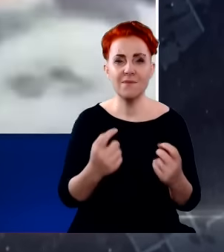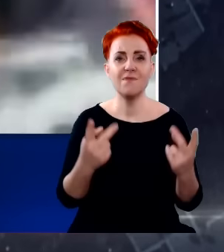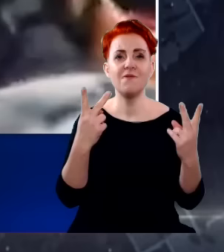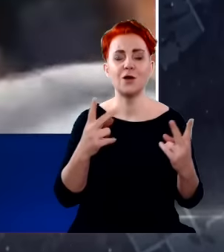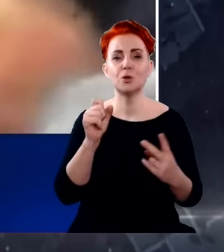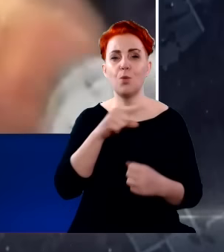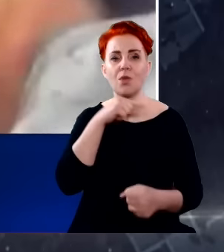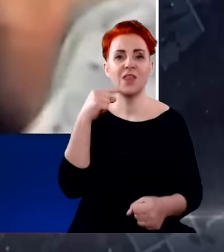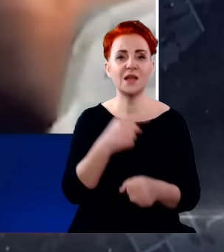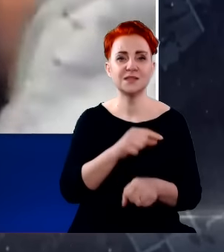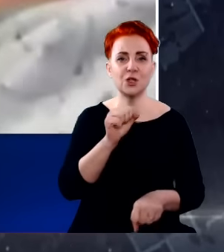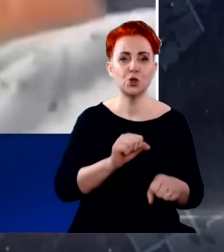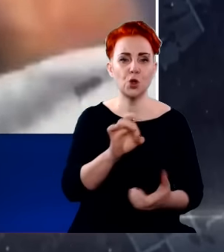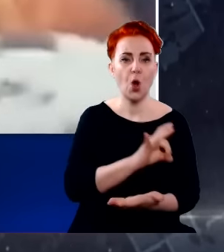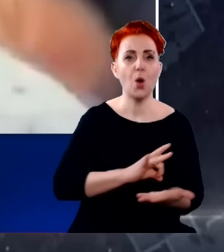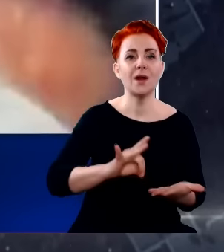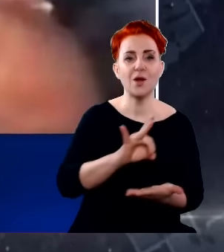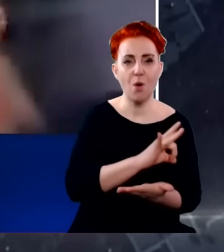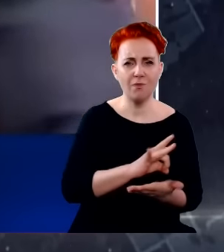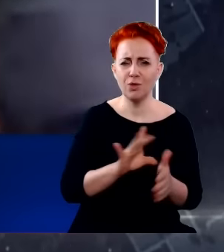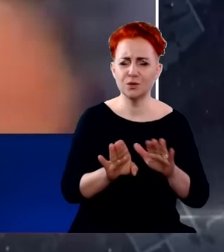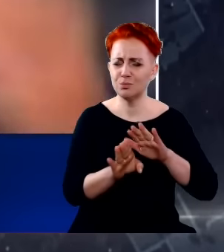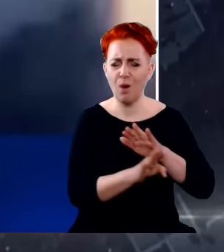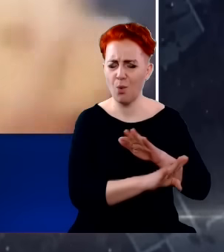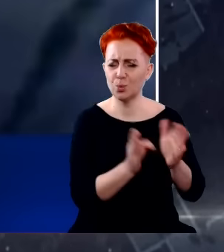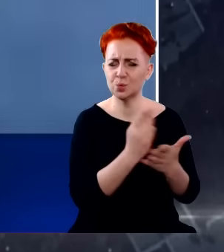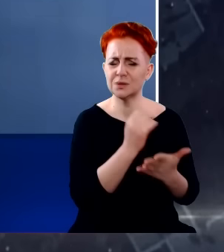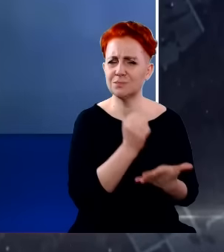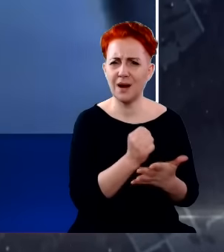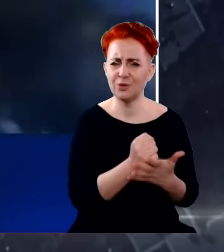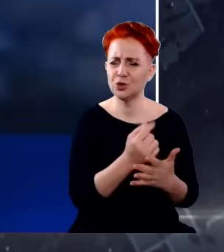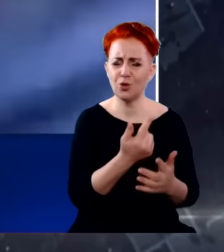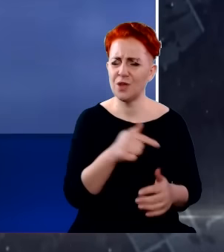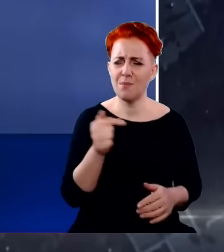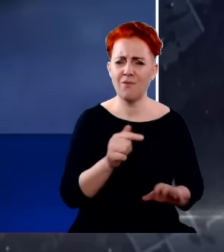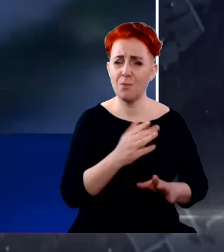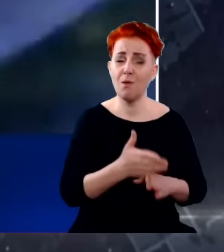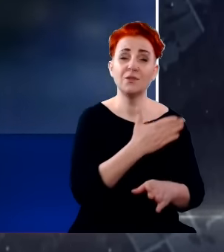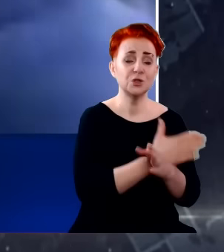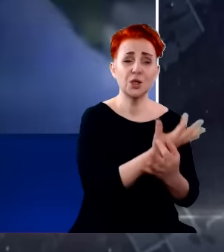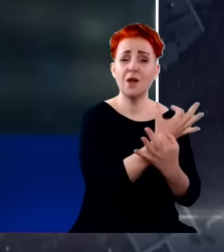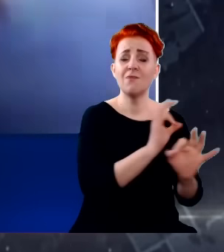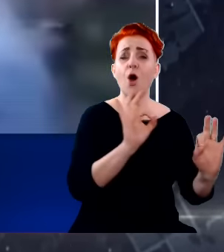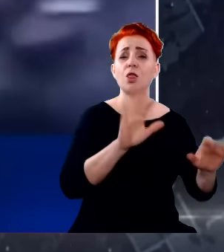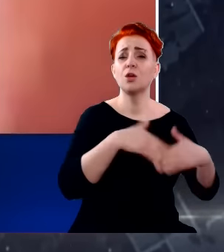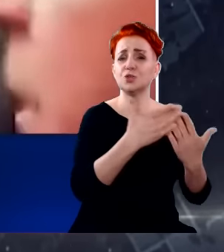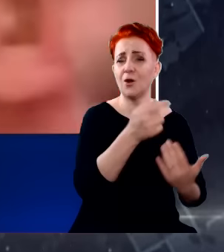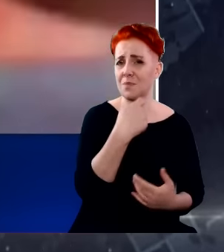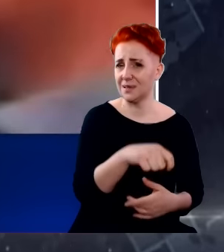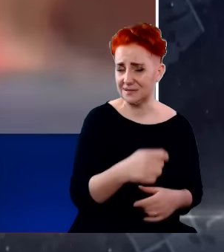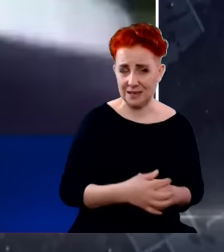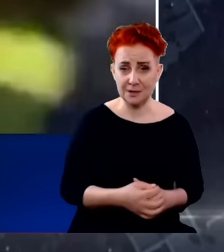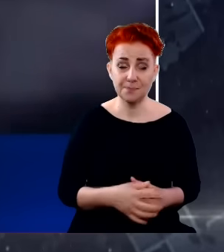Sądu Okręgowego. Tu już na boku zostawiam sprawę, że w ogóle tego nie powinno być, bo było ułaskawienie pana prezydenta, ale że